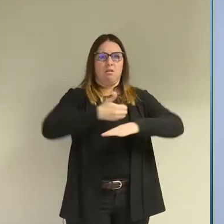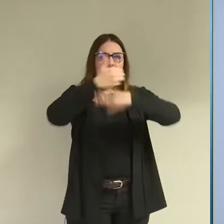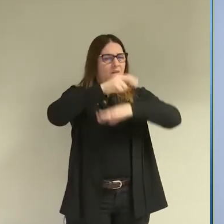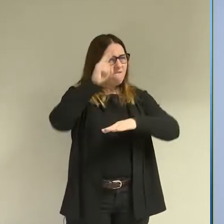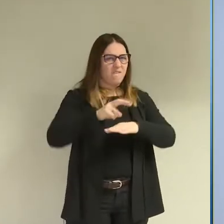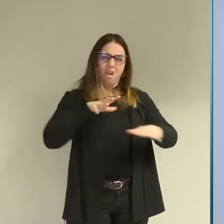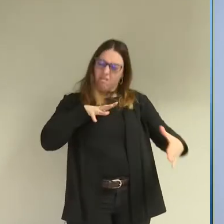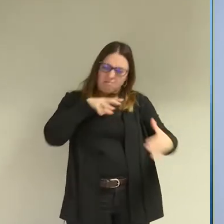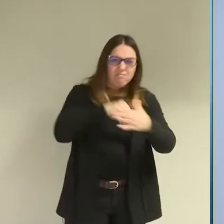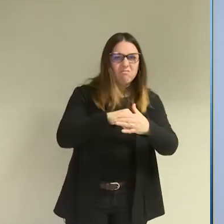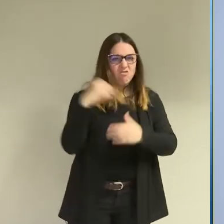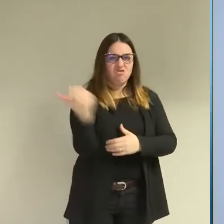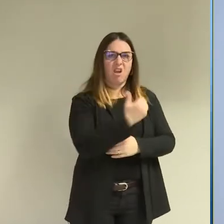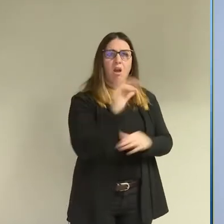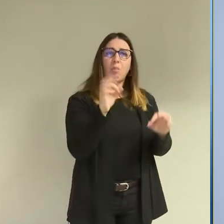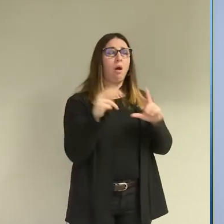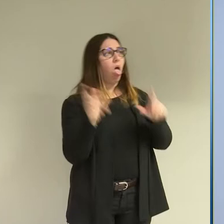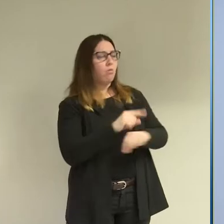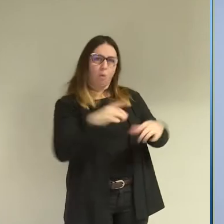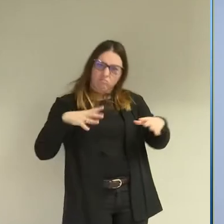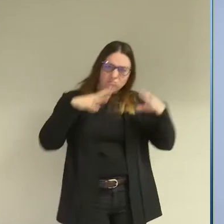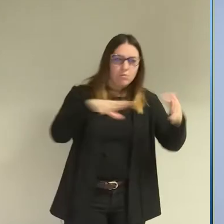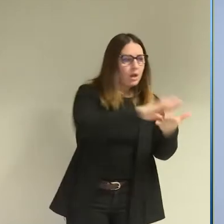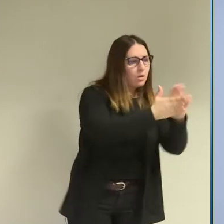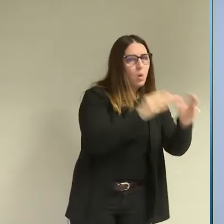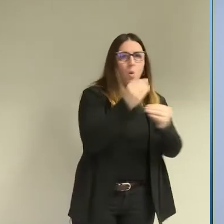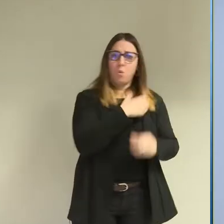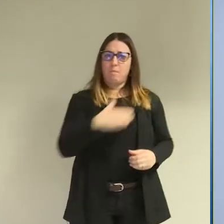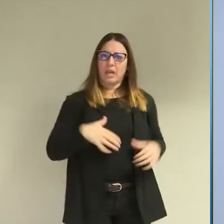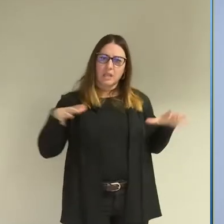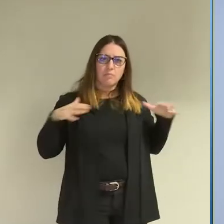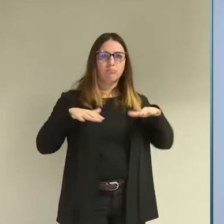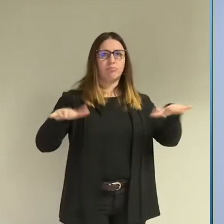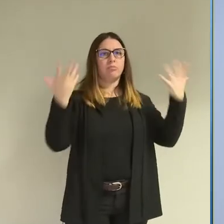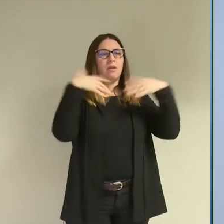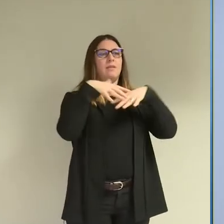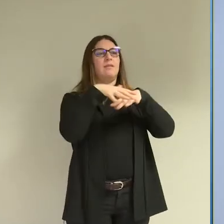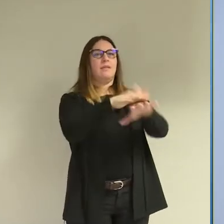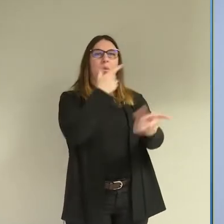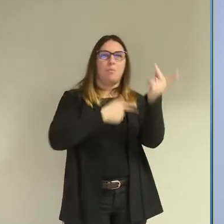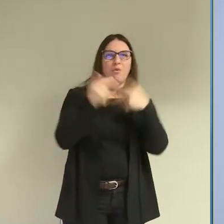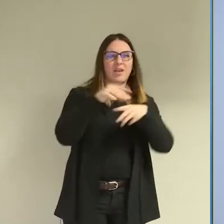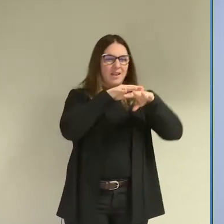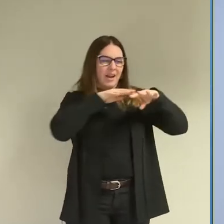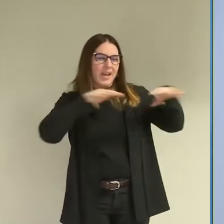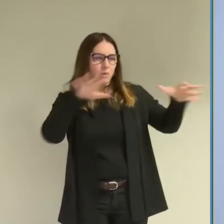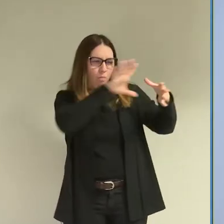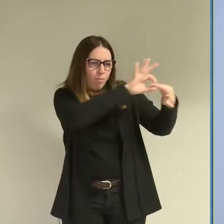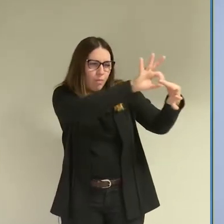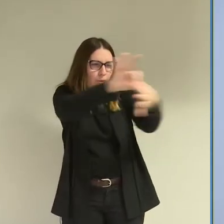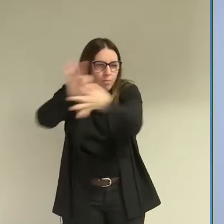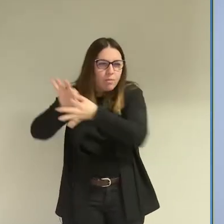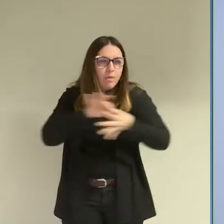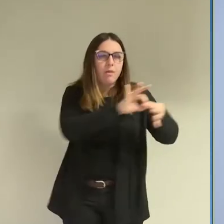investi par les acteurs tant institutionnels qu'associatif et elle favorise le maillage le travail en réseau sur ces différents quartiers